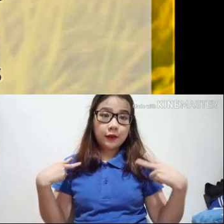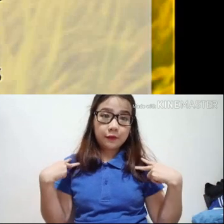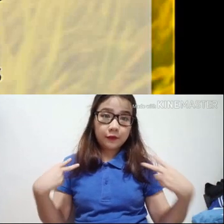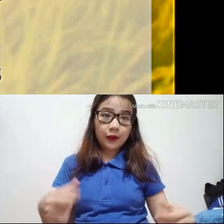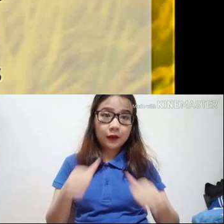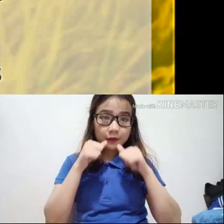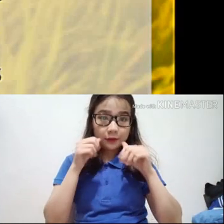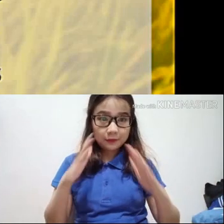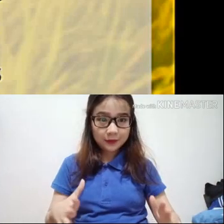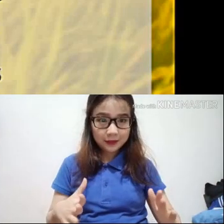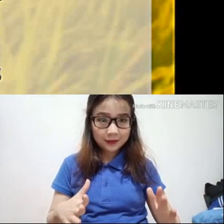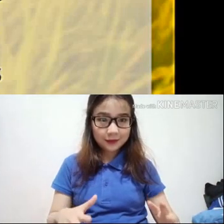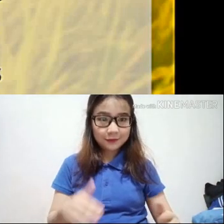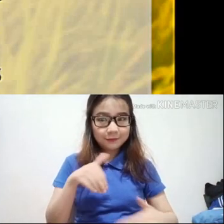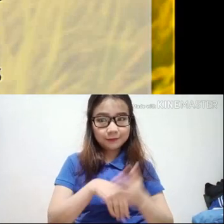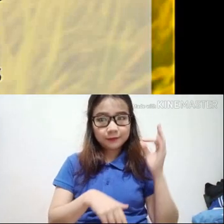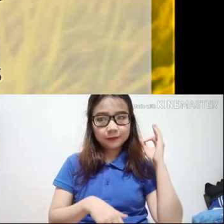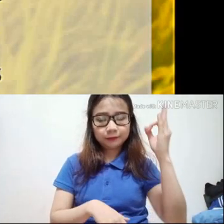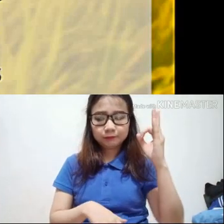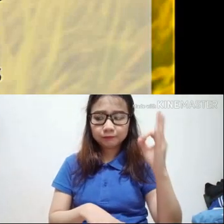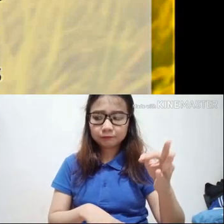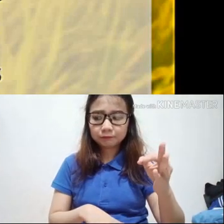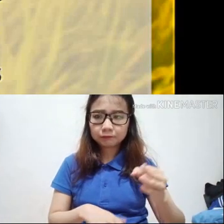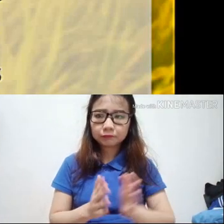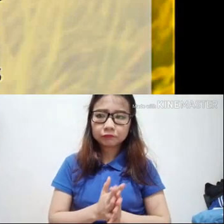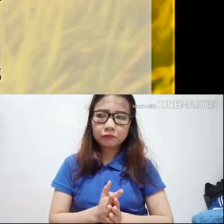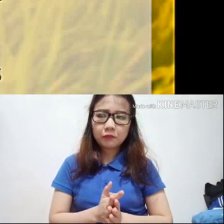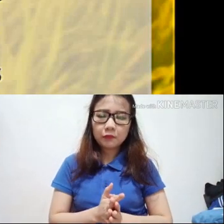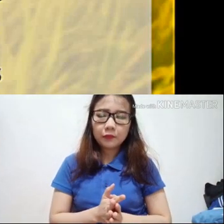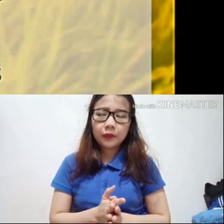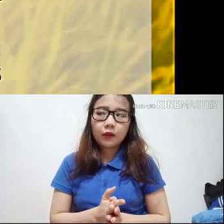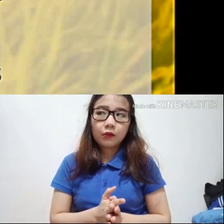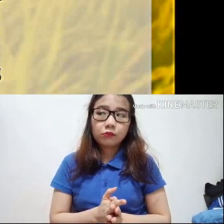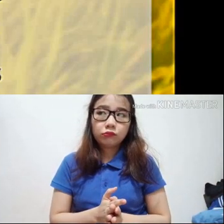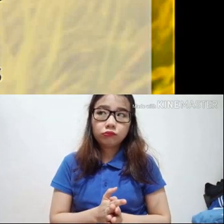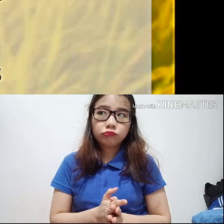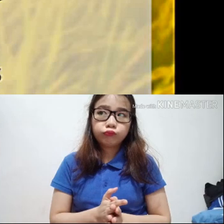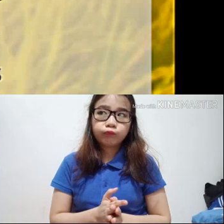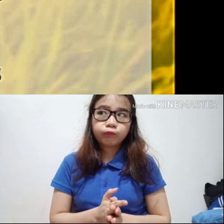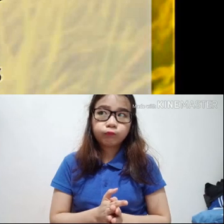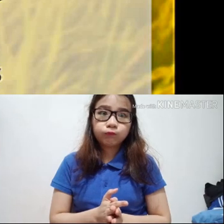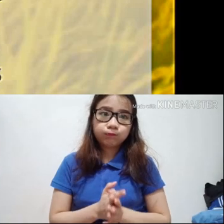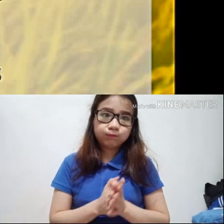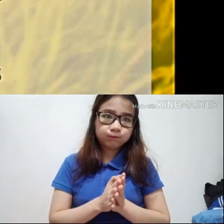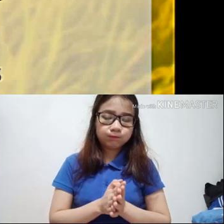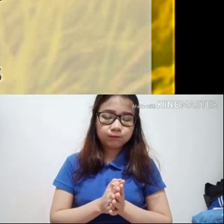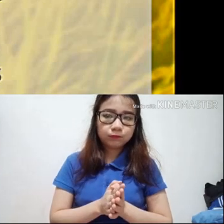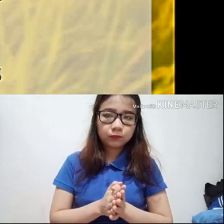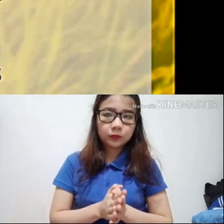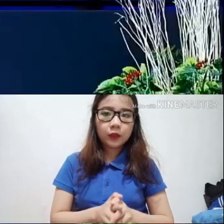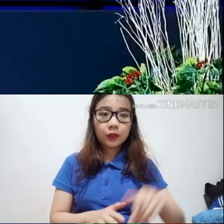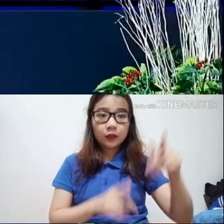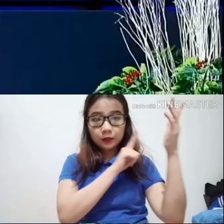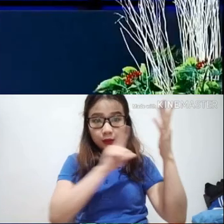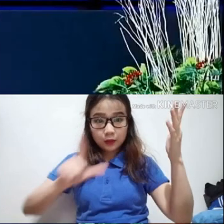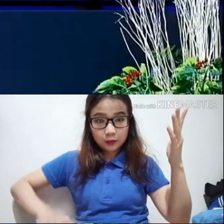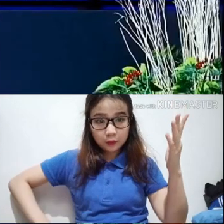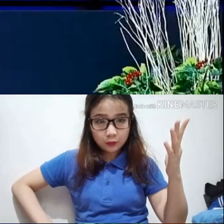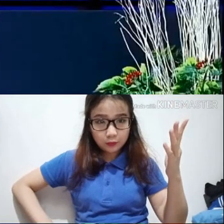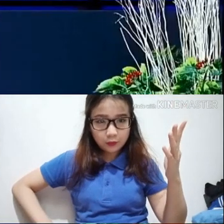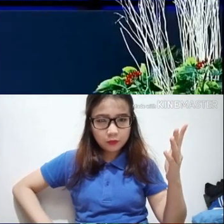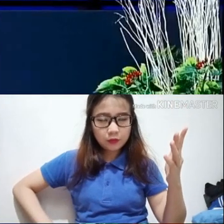let me tell you, and I do believe that the Lord is not affected by what's happening in our world. In fact,